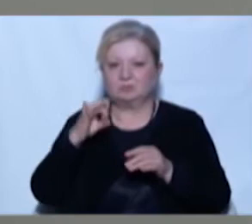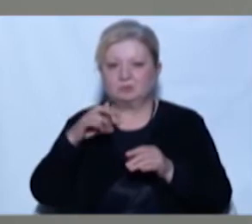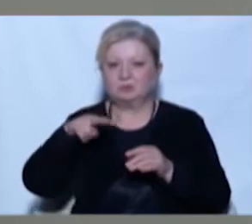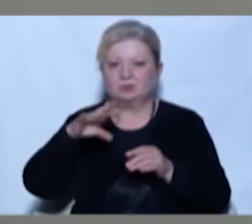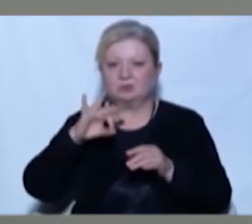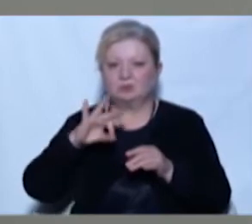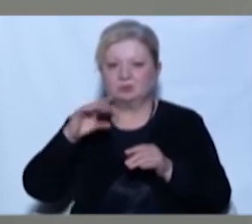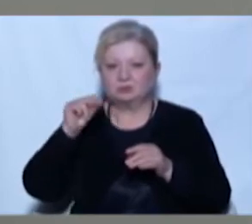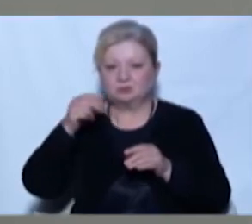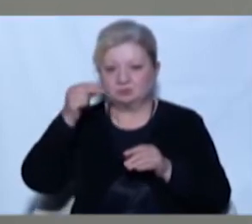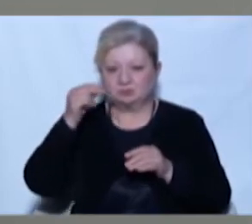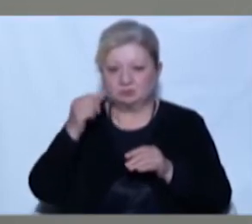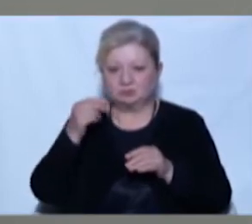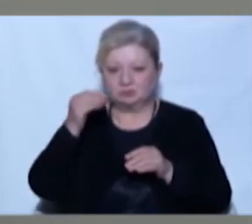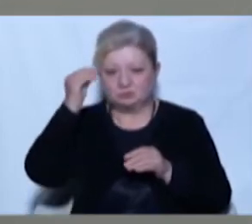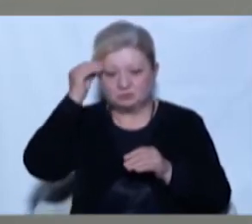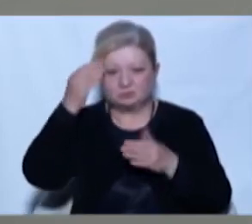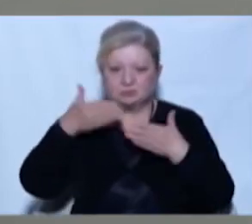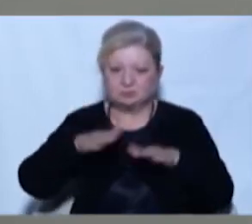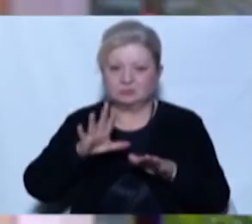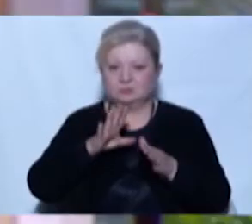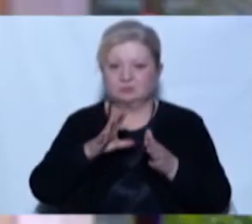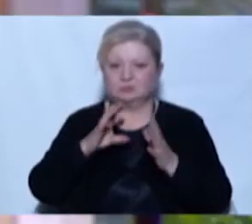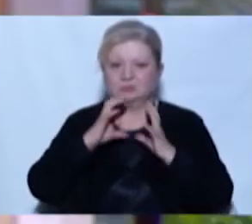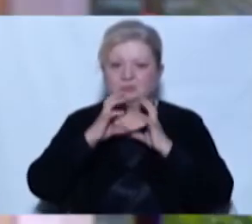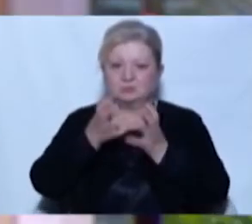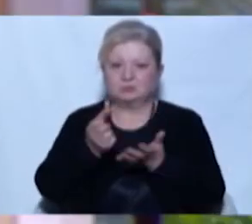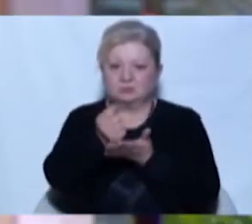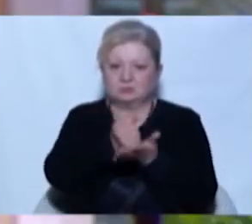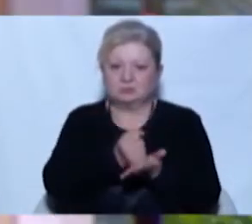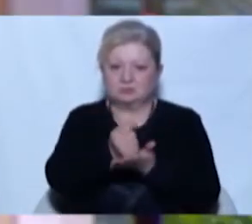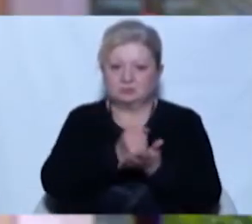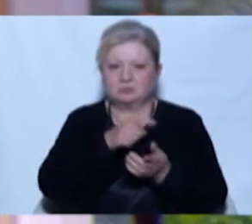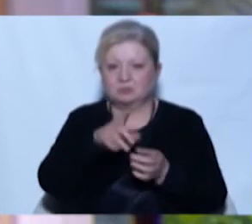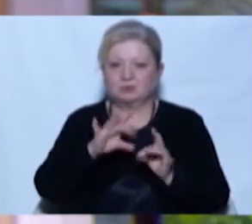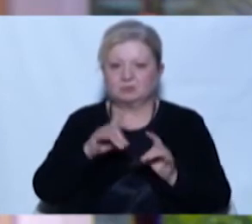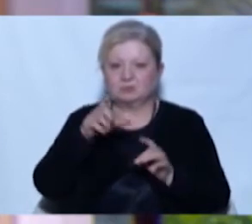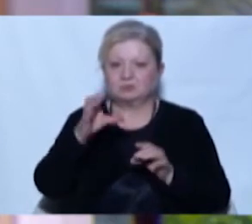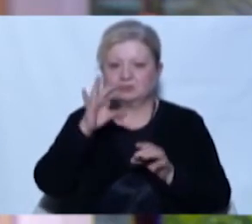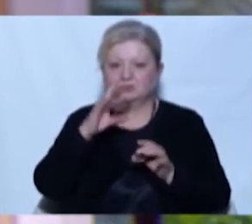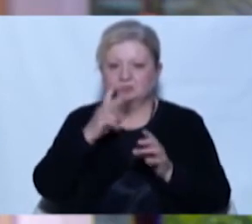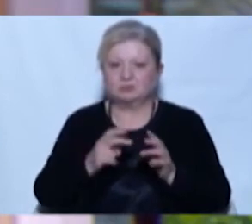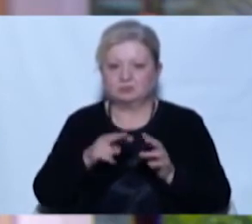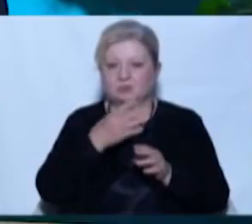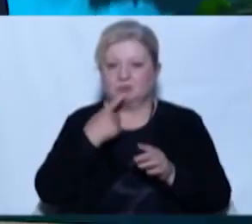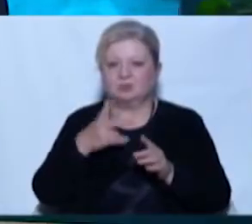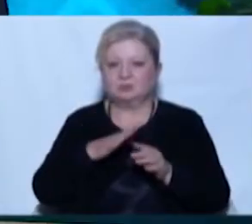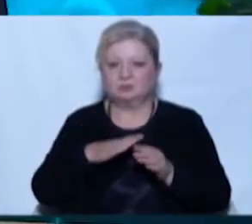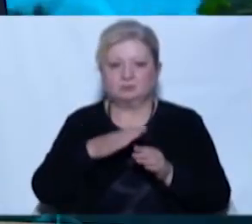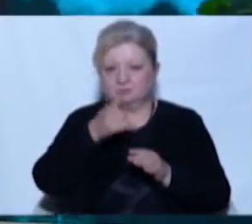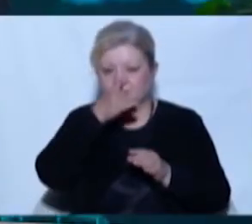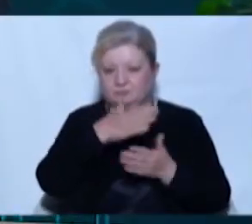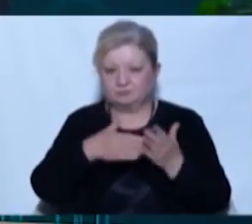შეენარჩუნებინა ერთიანი ძლიერი ხელის პოლიტიკით, მაგრამ დემოკრატიზაციის პროცესებმა მისი ეს მცდელობა შეუძლებელი გახადა, რამაც